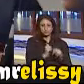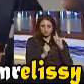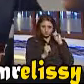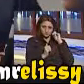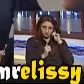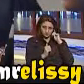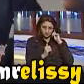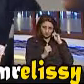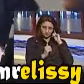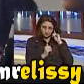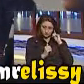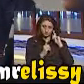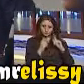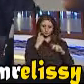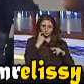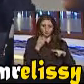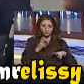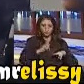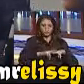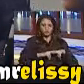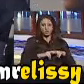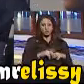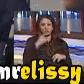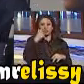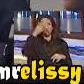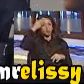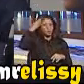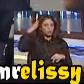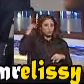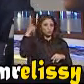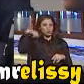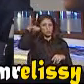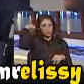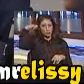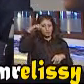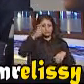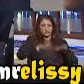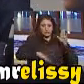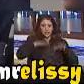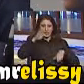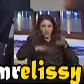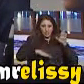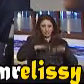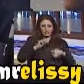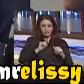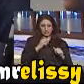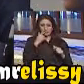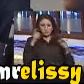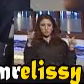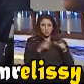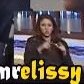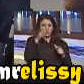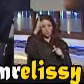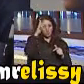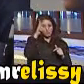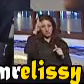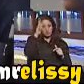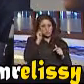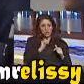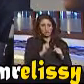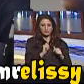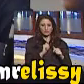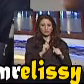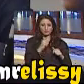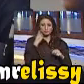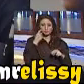رئيس حزب البناء والتنمية. المستشار أحمد مكي وزير العدل أعلن النهاردة في مؤتمر صحفي أن الحكومة ناقشت مشروع